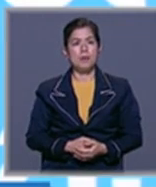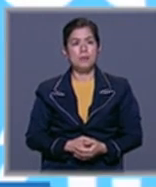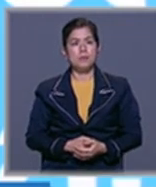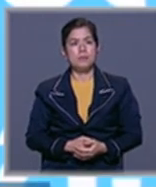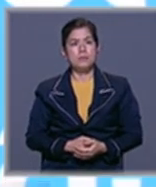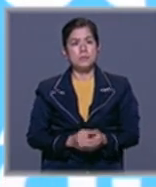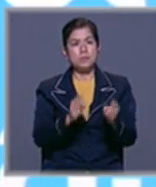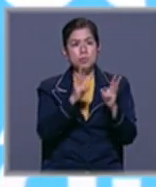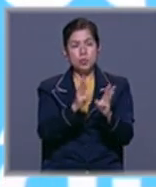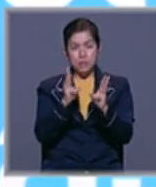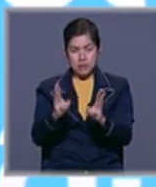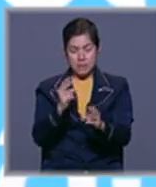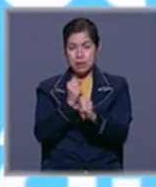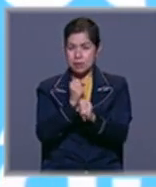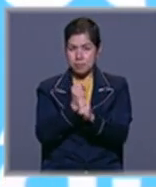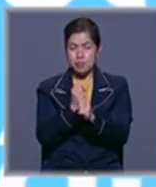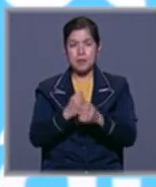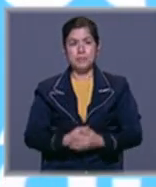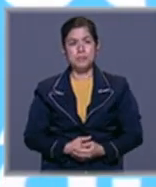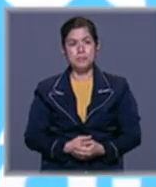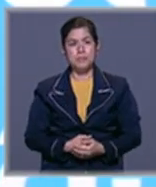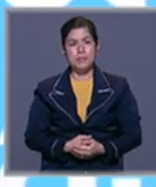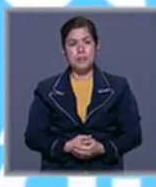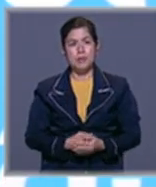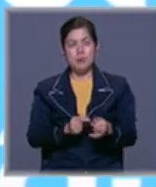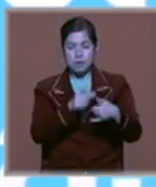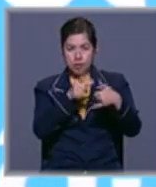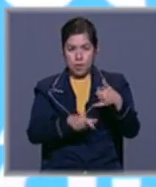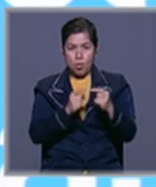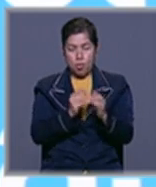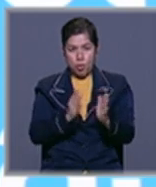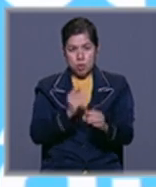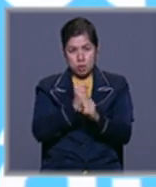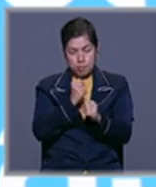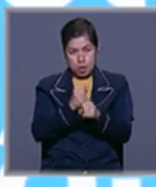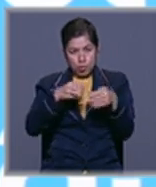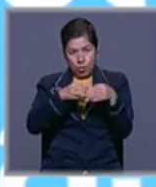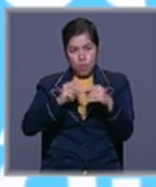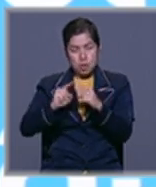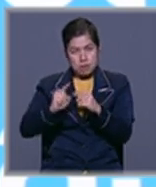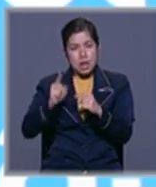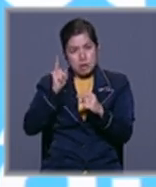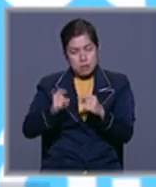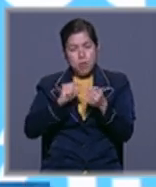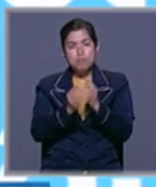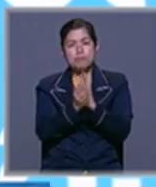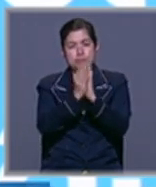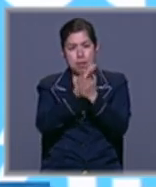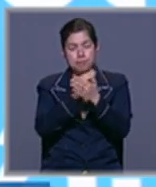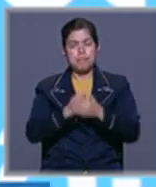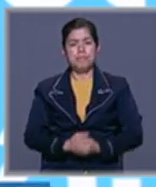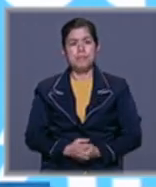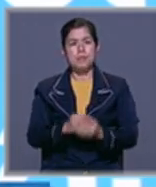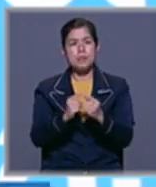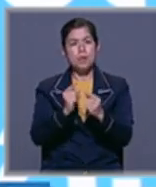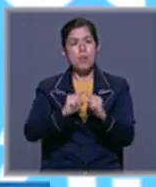วิธีการทำงานบุคลากรงานต้องเปลี่ยนหมดยุค